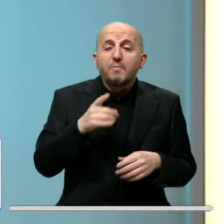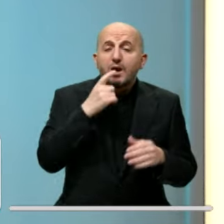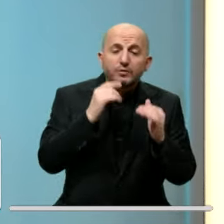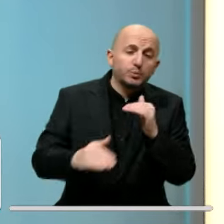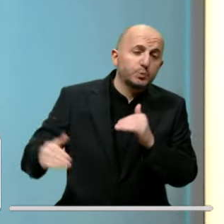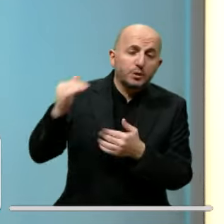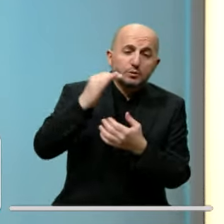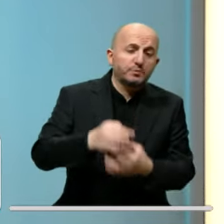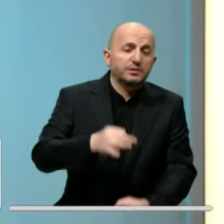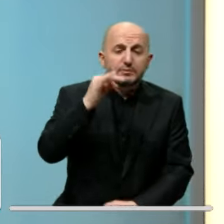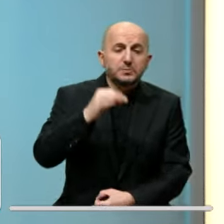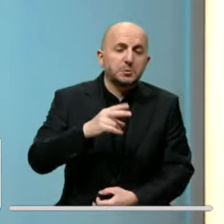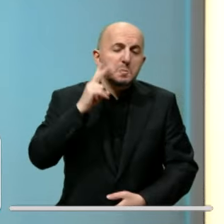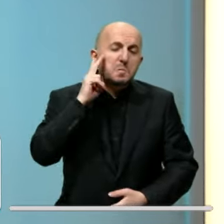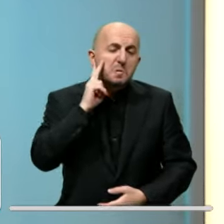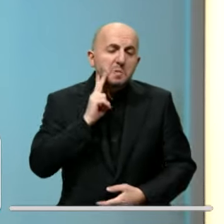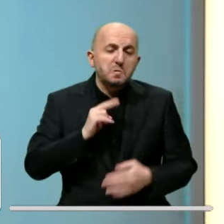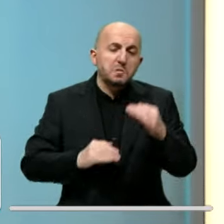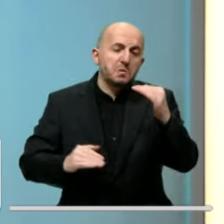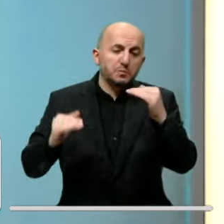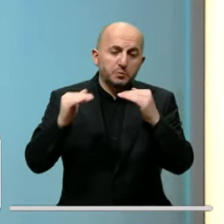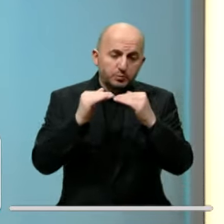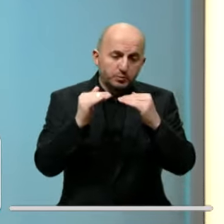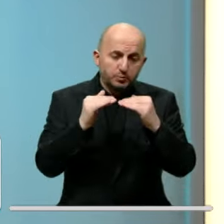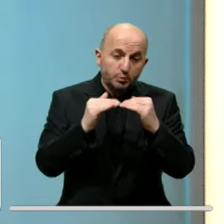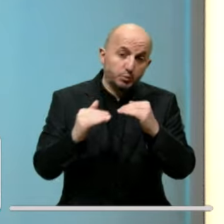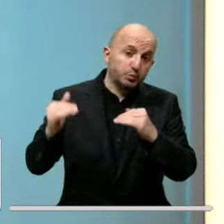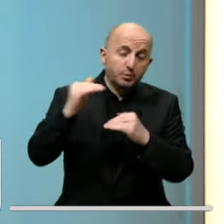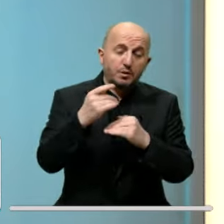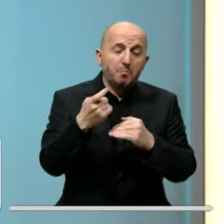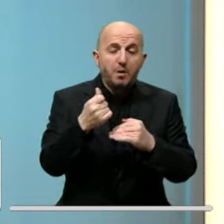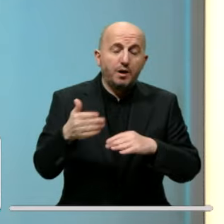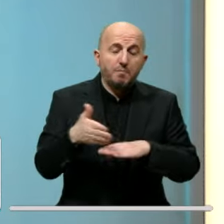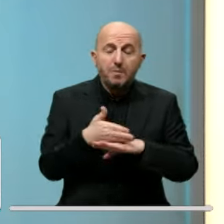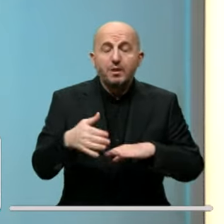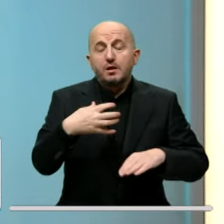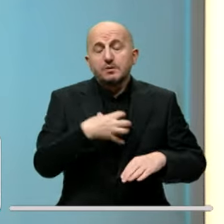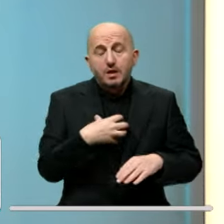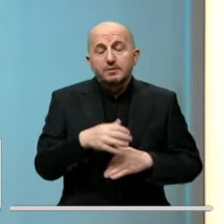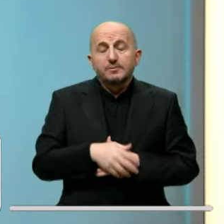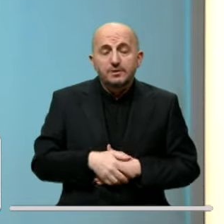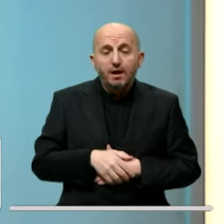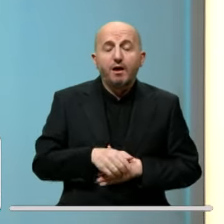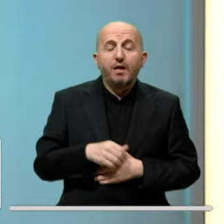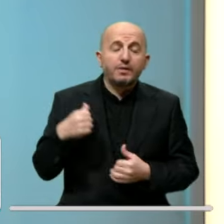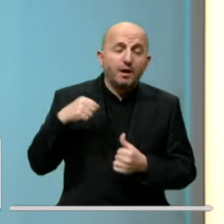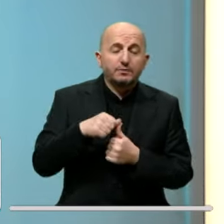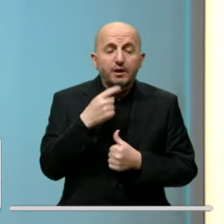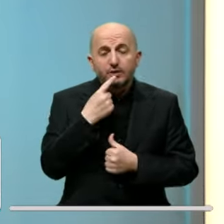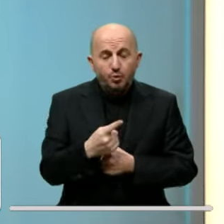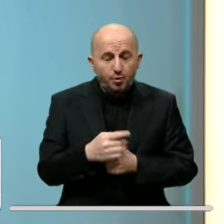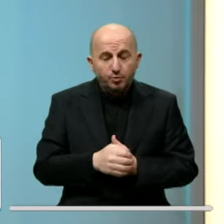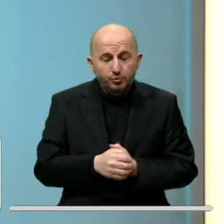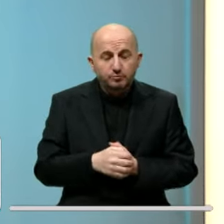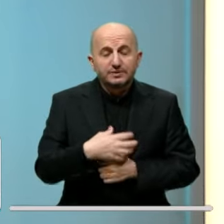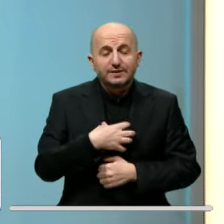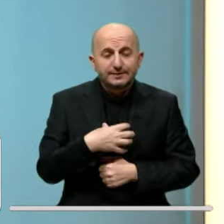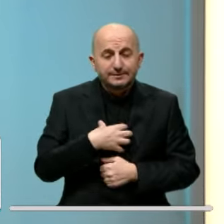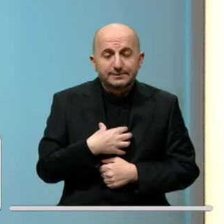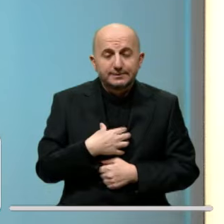şayet bu miktar, nisap miktarı üzerinde bir para ya da mala sahipse, tekrar ediyorum,